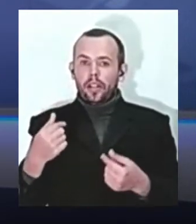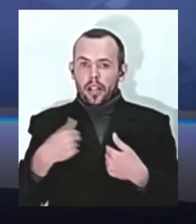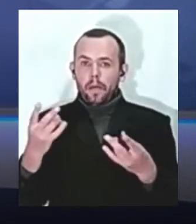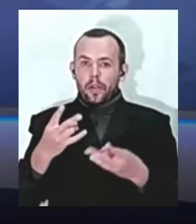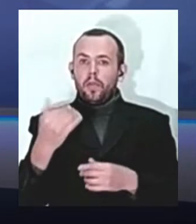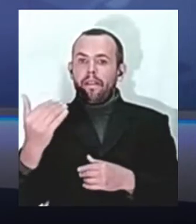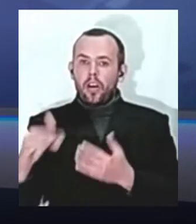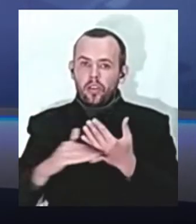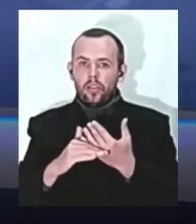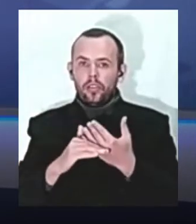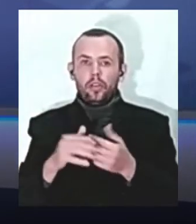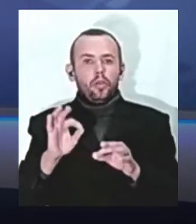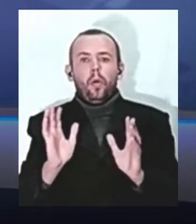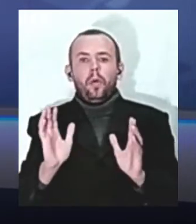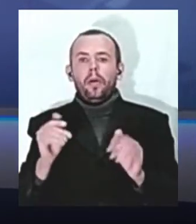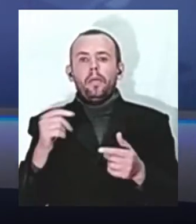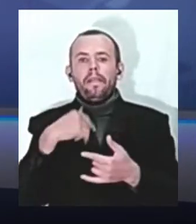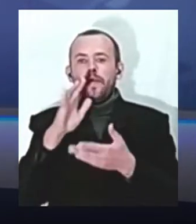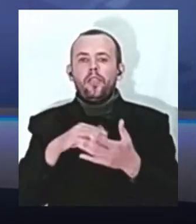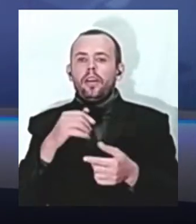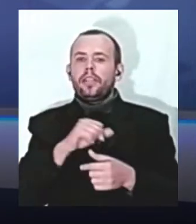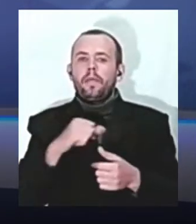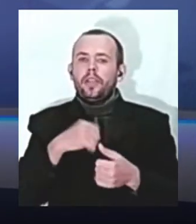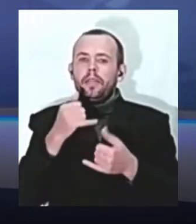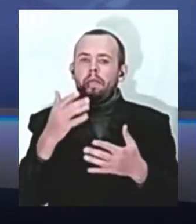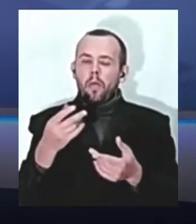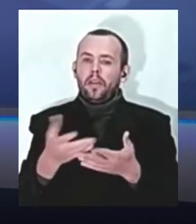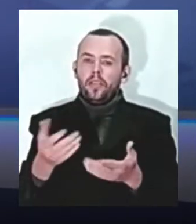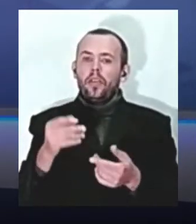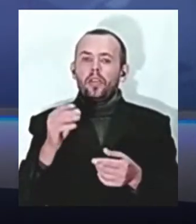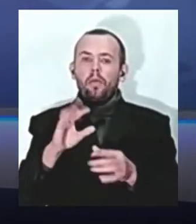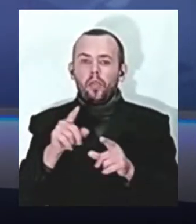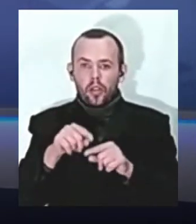то ми, вибачте, не самостійно, допоможіть нам. Тобто тут також не досить